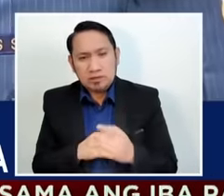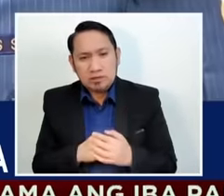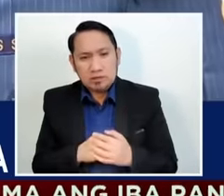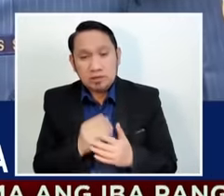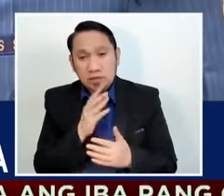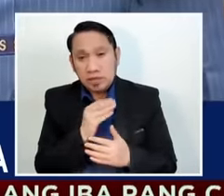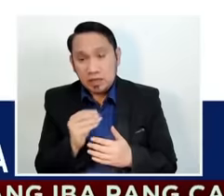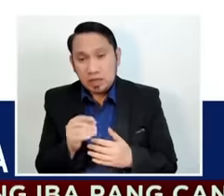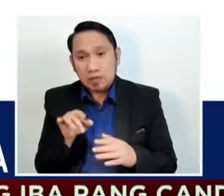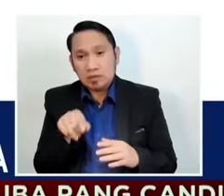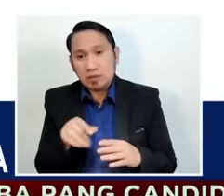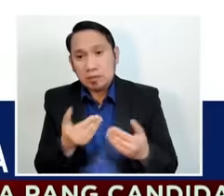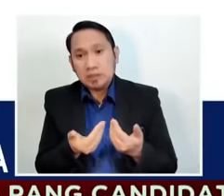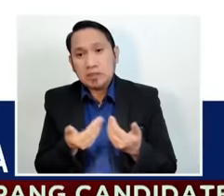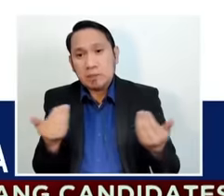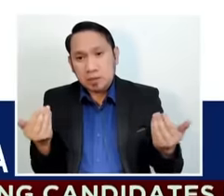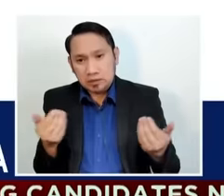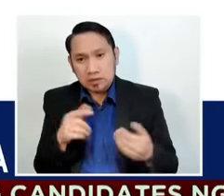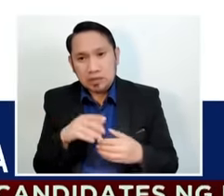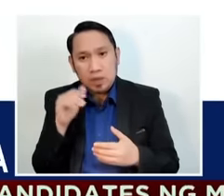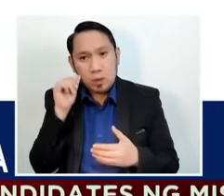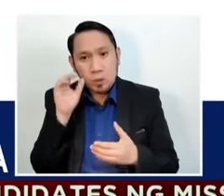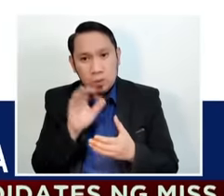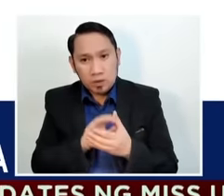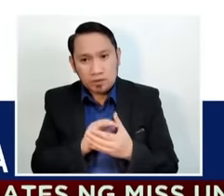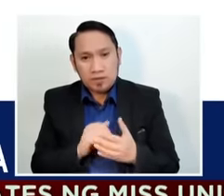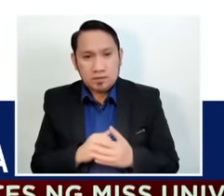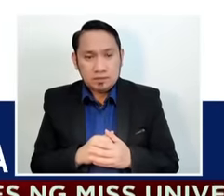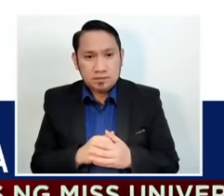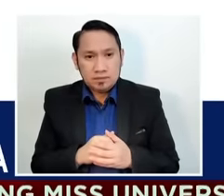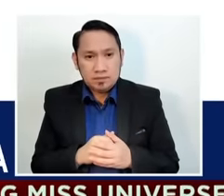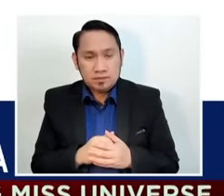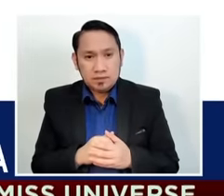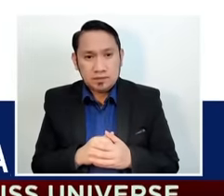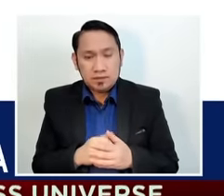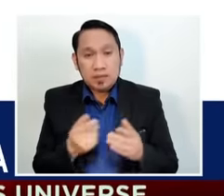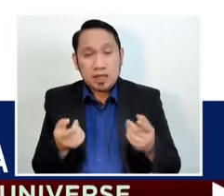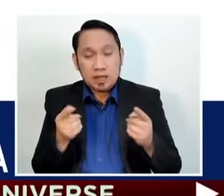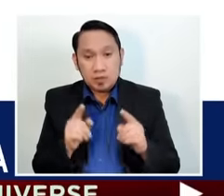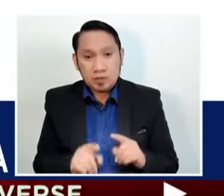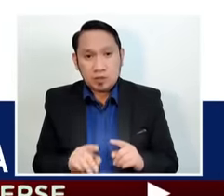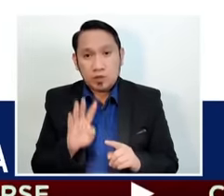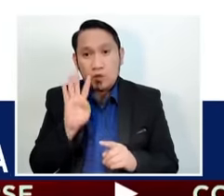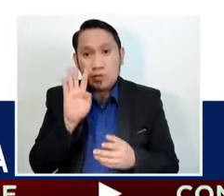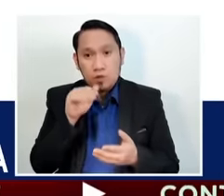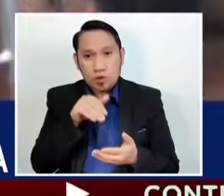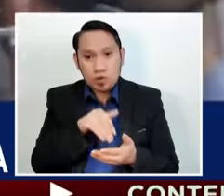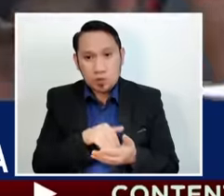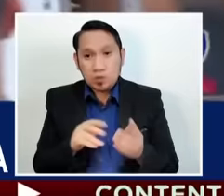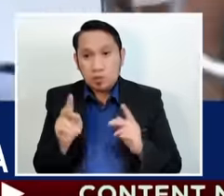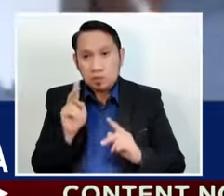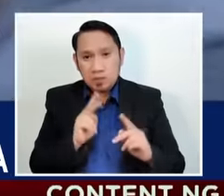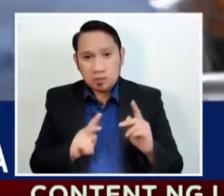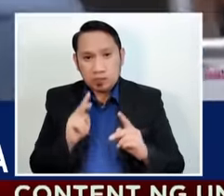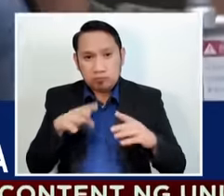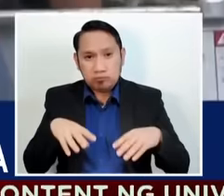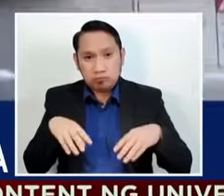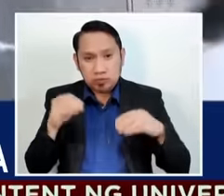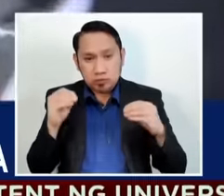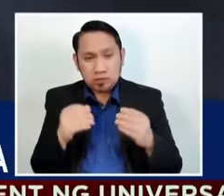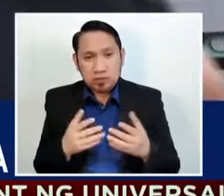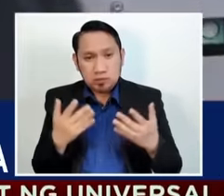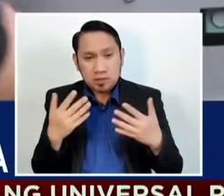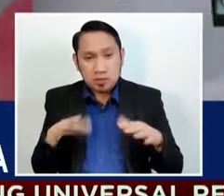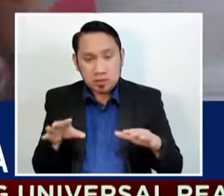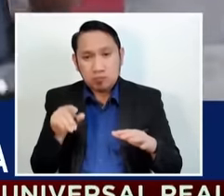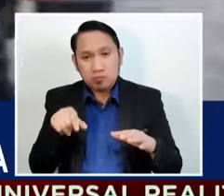hiniwalayan siya ng asawa niya. Dahil sa pangyayari, higit 4,000 Meralco customers ang naapektuhan matapos patayin ang supply